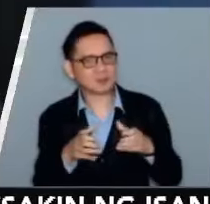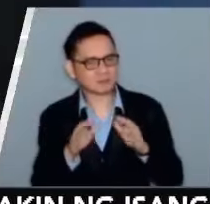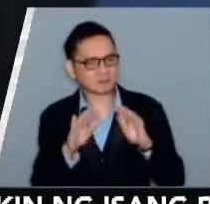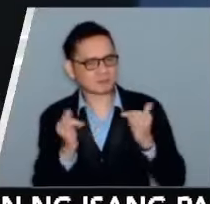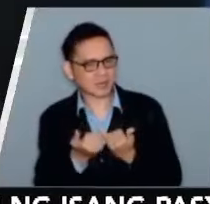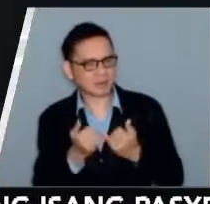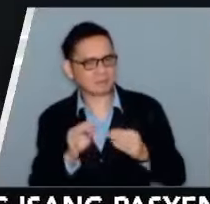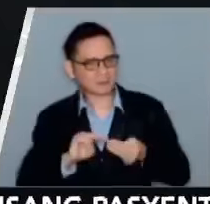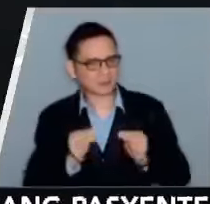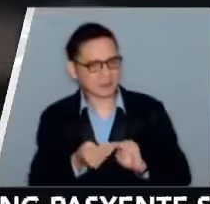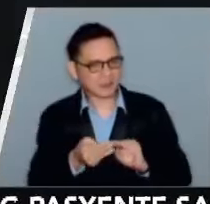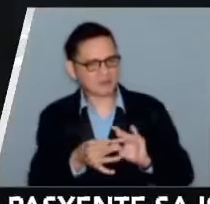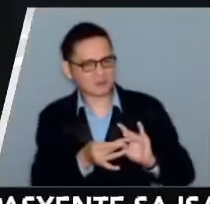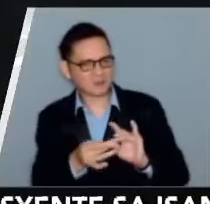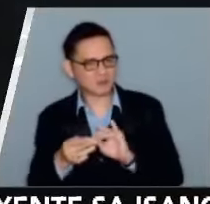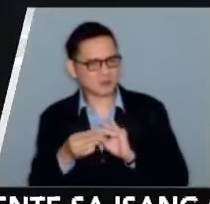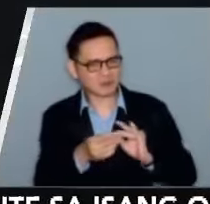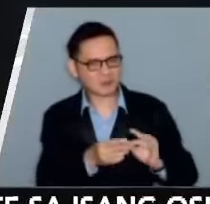namin.